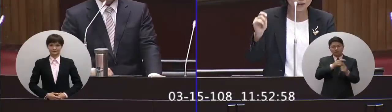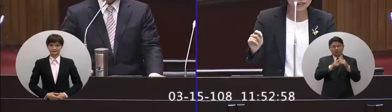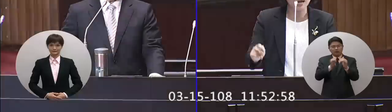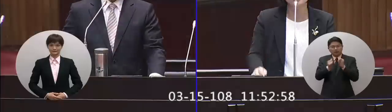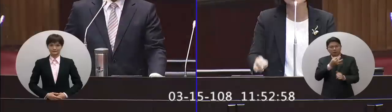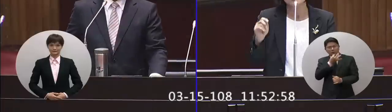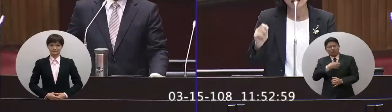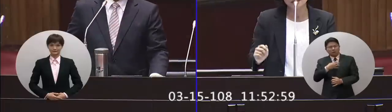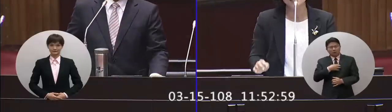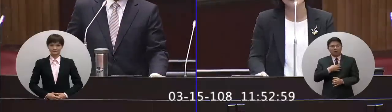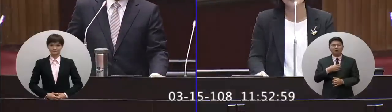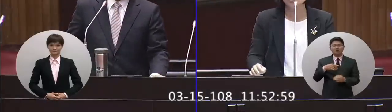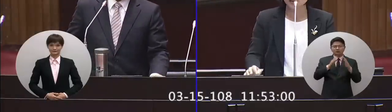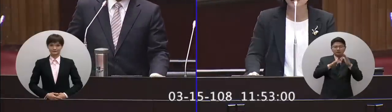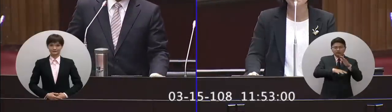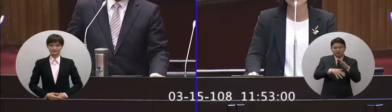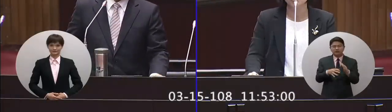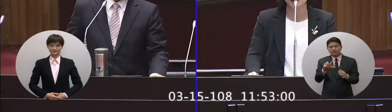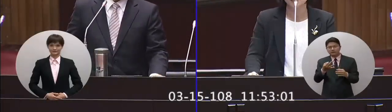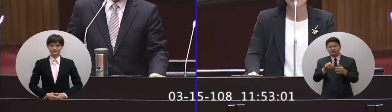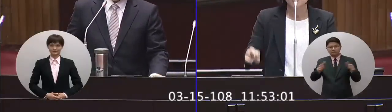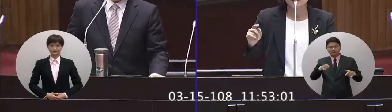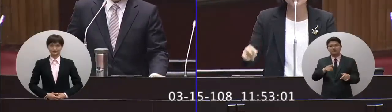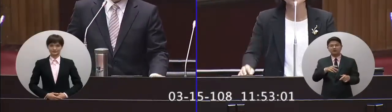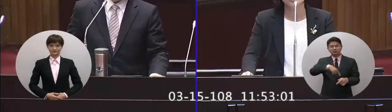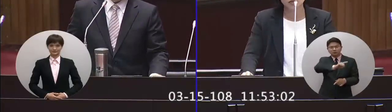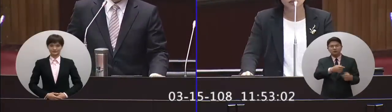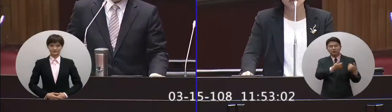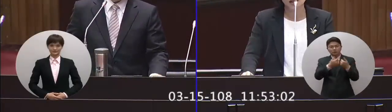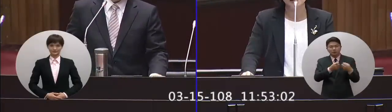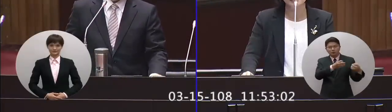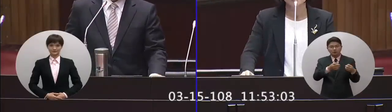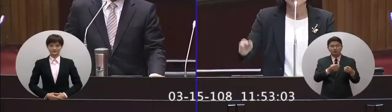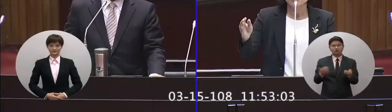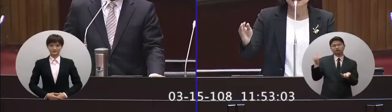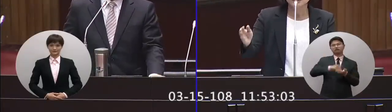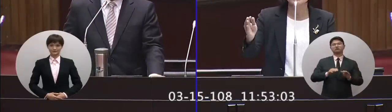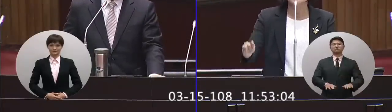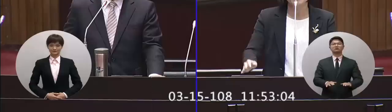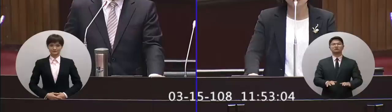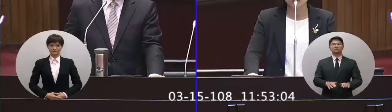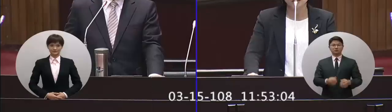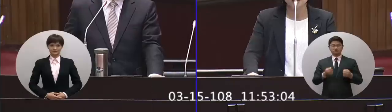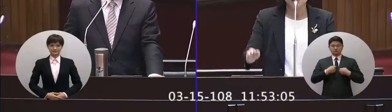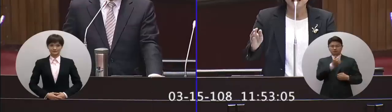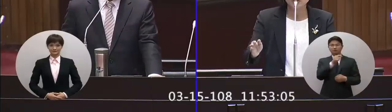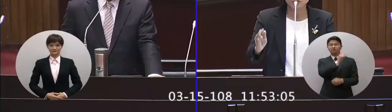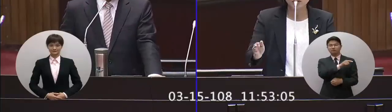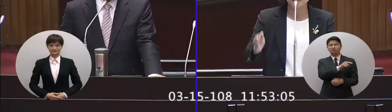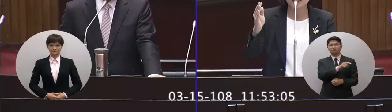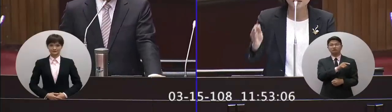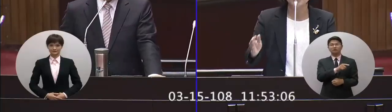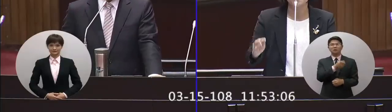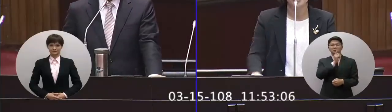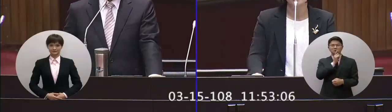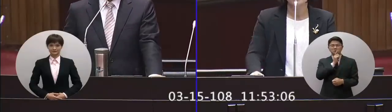惧、他们的家庭、他们的财产作为谈判筹码。而时至今日，坦白讲，习近平主席他